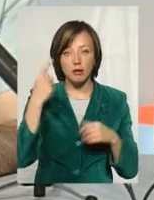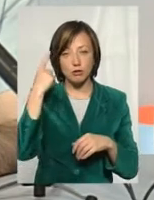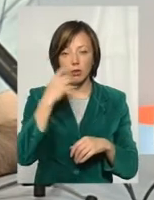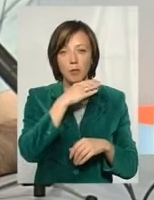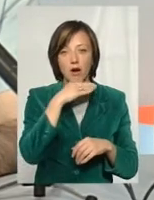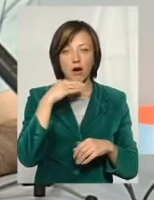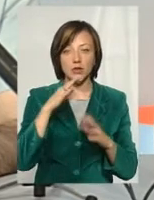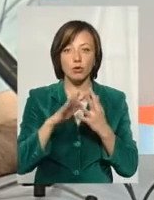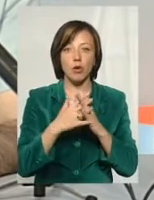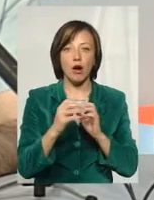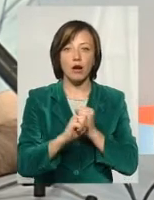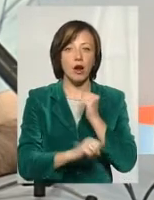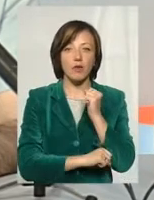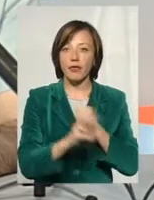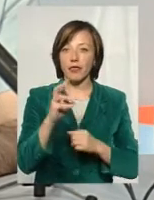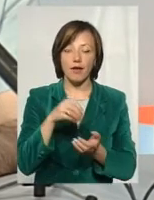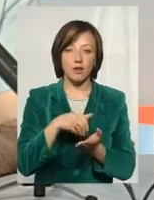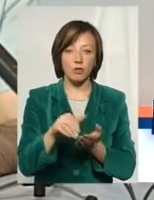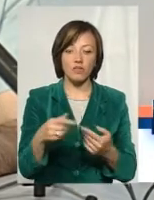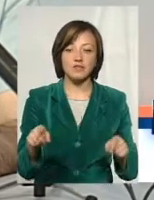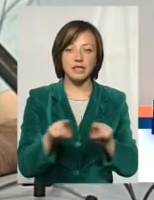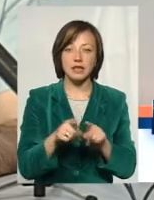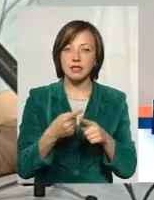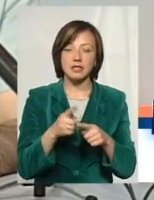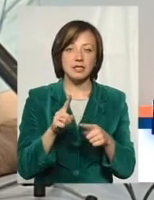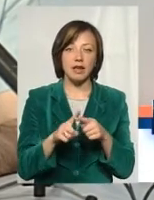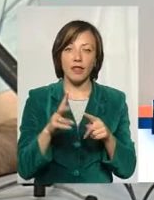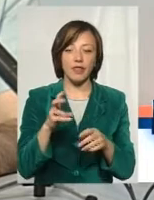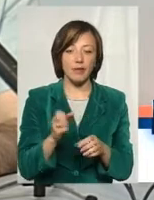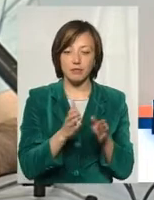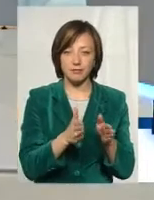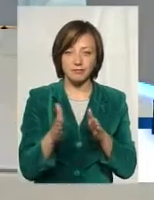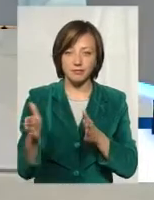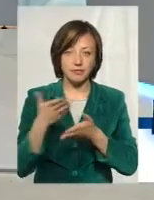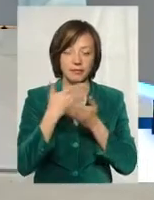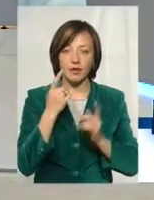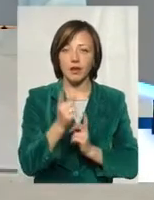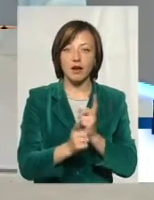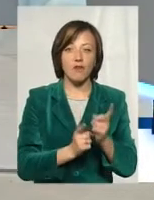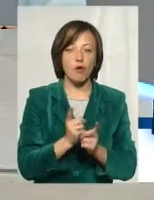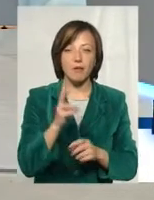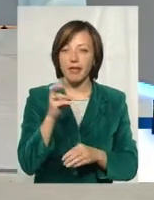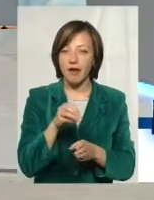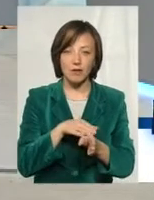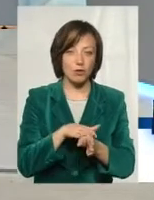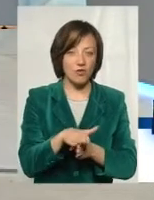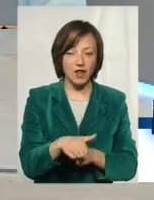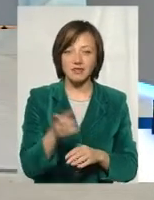багато аграріїв від цього б не відмовилось. Але все ж таки це не пророблено, механізму нема. Реформа не відбувається